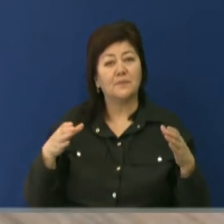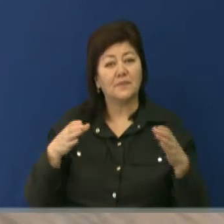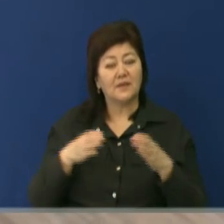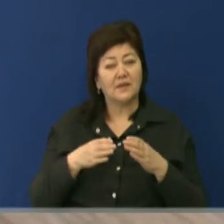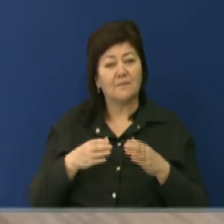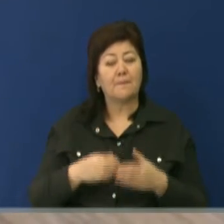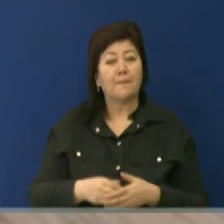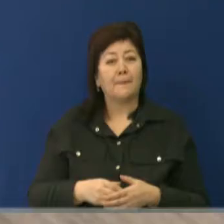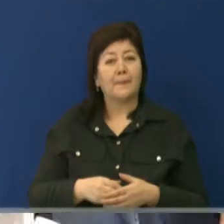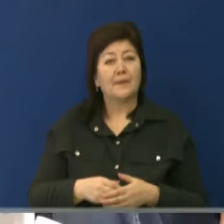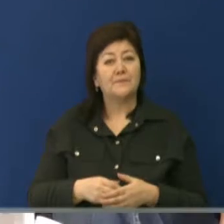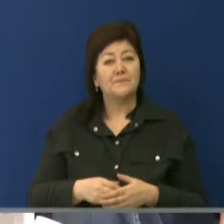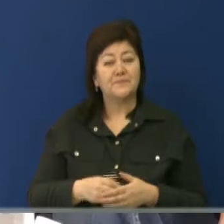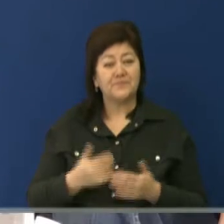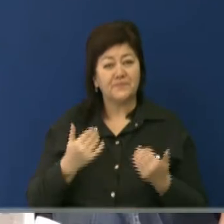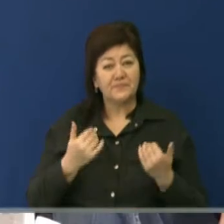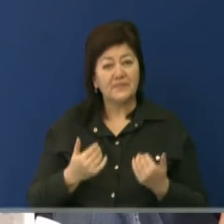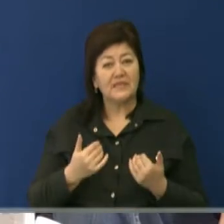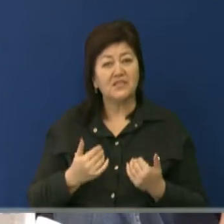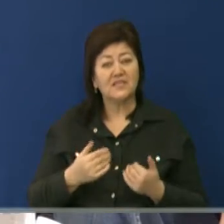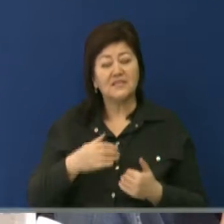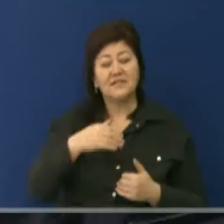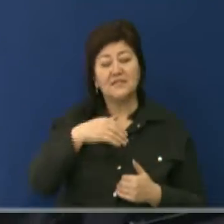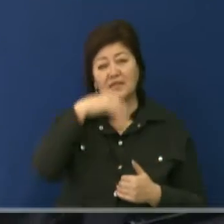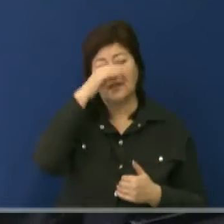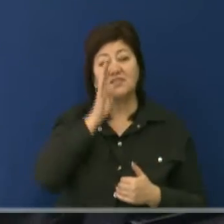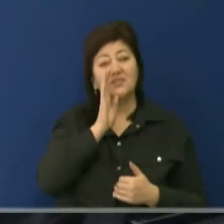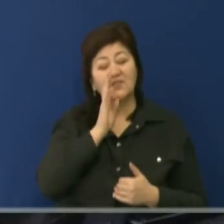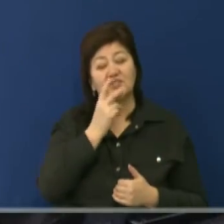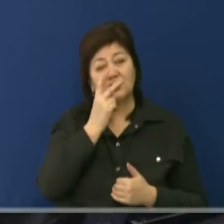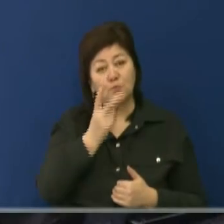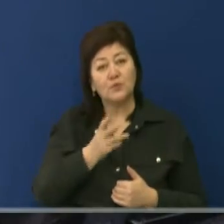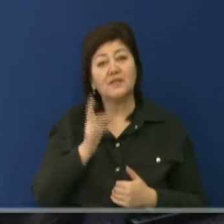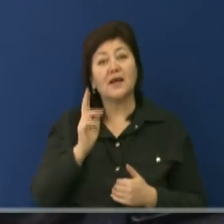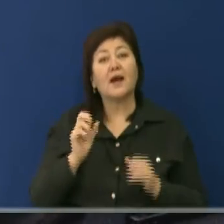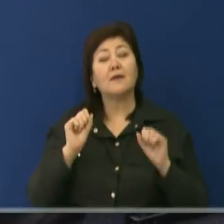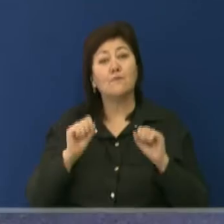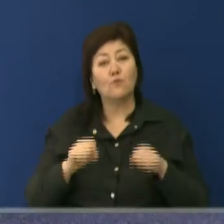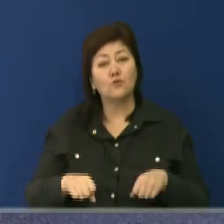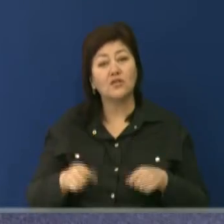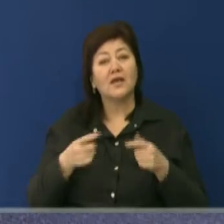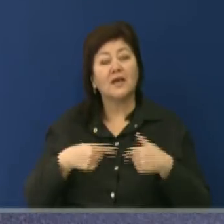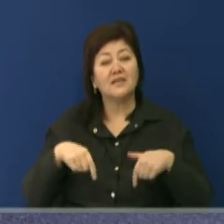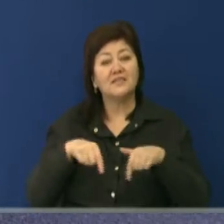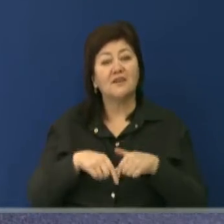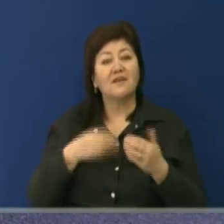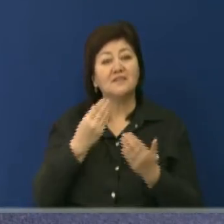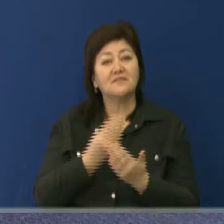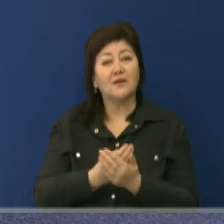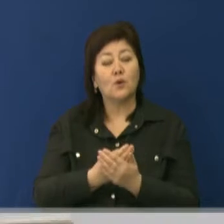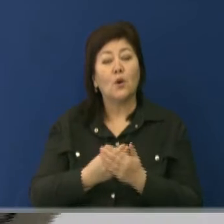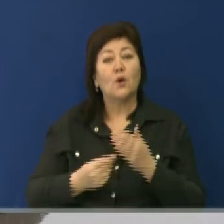90-ға жуық оқушы кәсіпкерлікті дамытуды ойлау бойынша курстардан өткен болатын. Олар маркетинг негіздері, әлеуметтік кәсіпкерлік, SMM